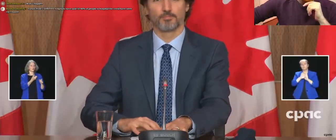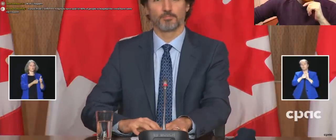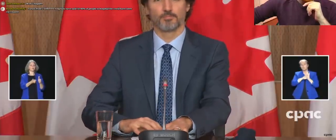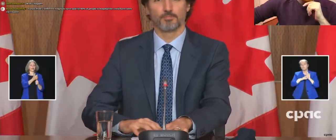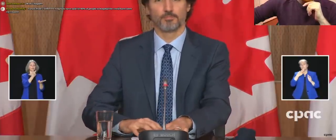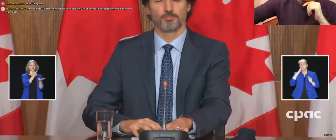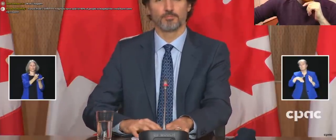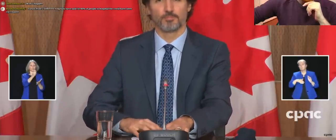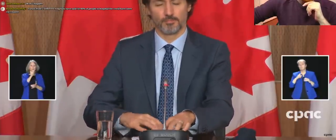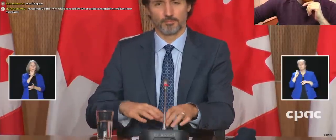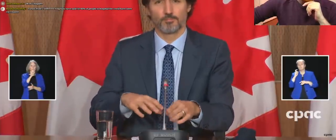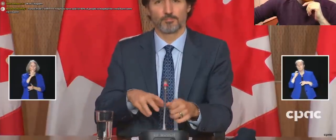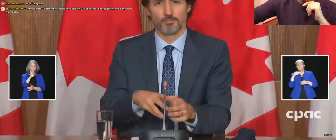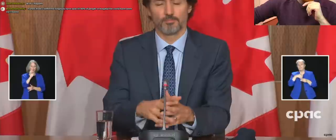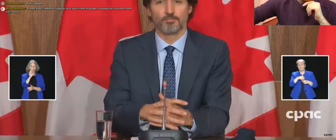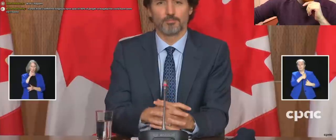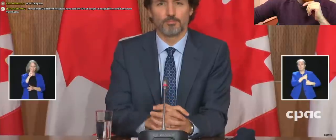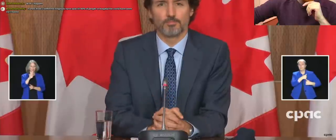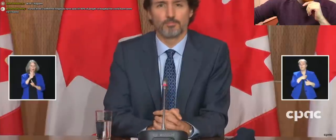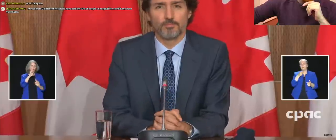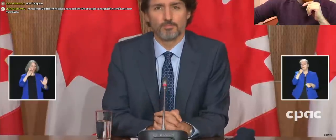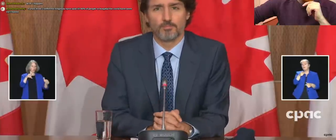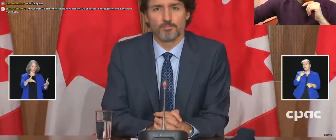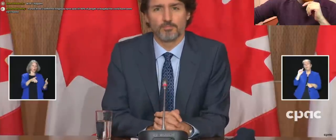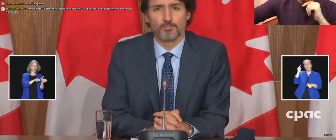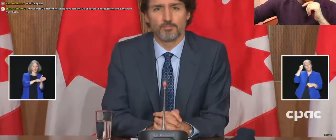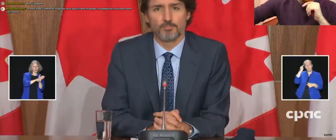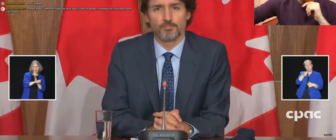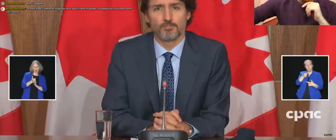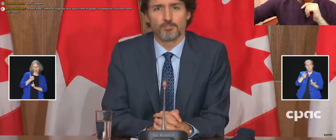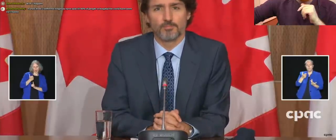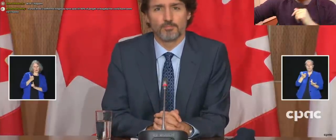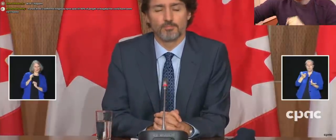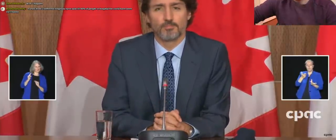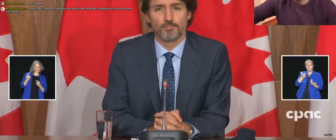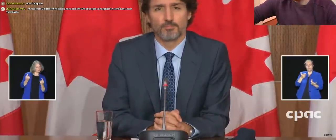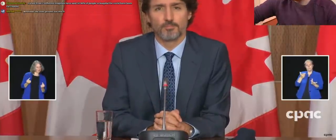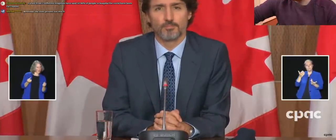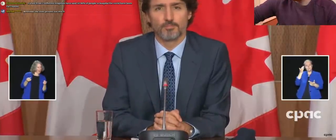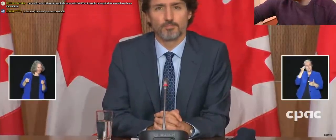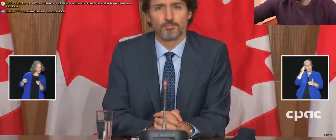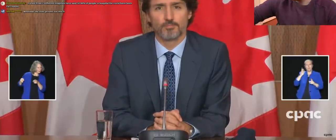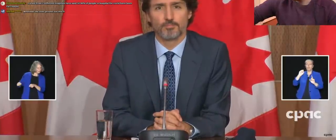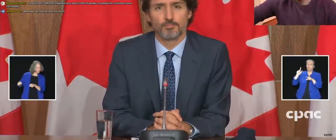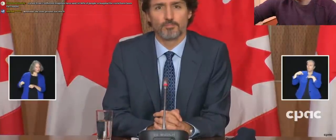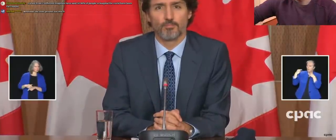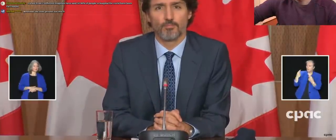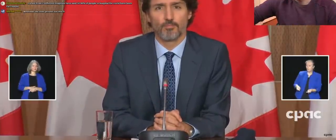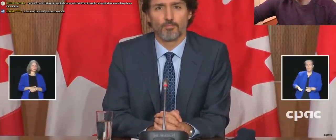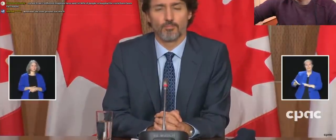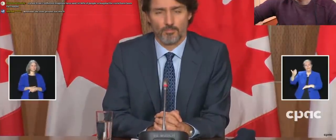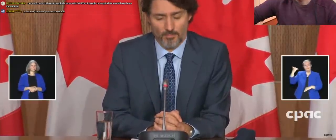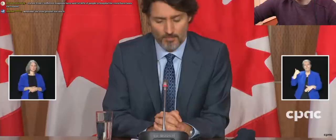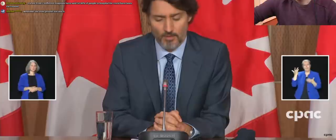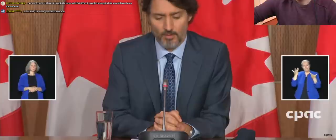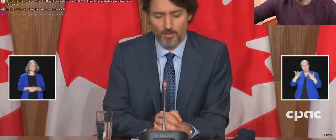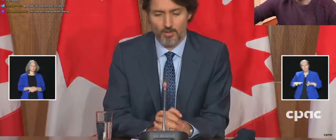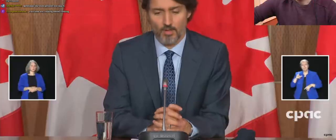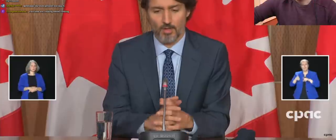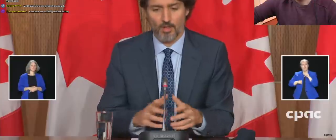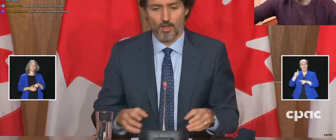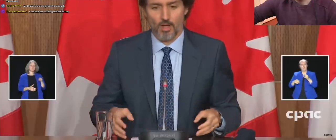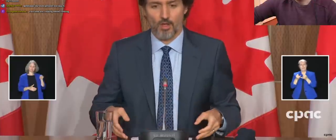pourquoi votre gouvernement va-t-il se pencher sur un fléau qui est déjà connu et qui a déjà fait l'objet d'un examen indépendant il y a déjà